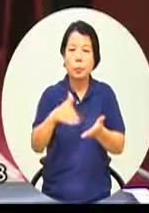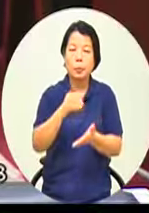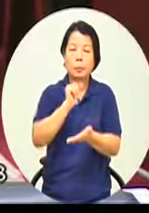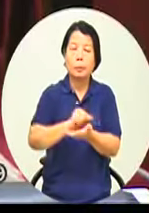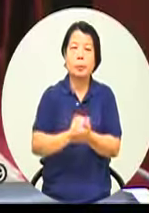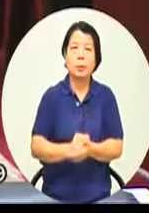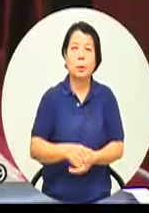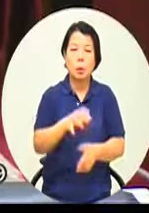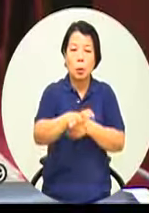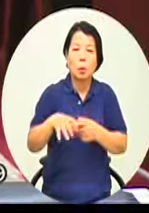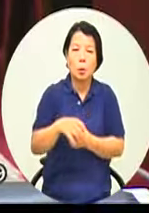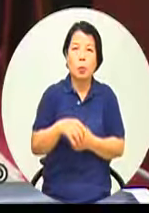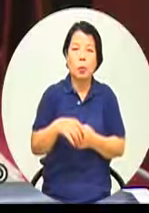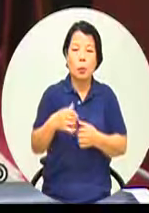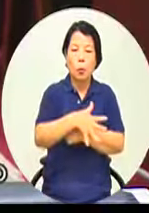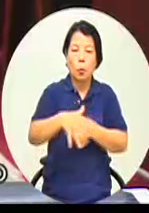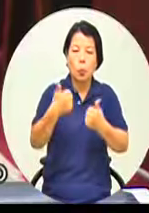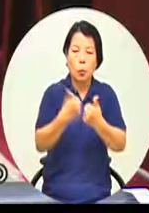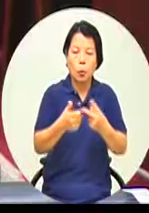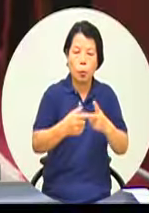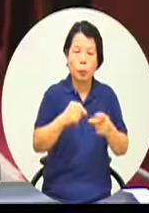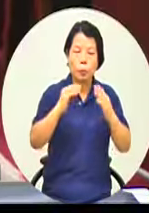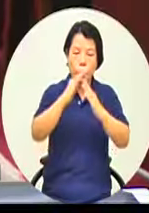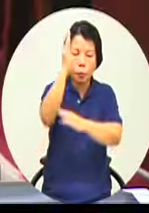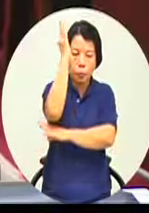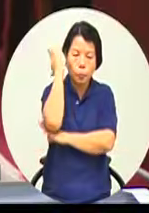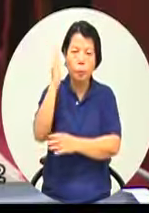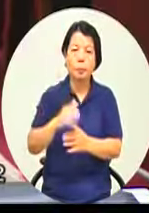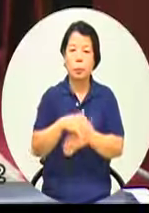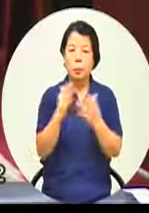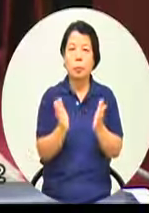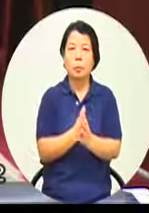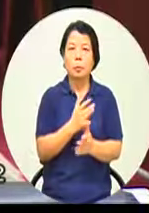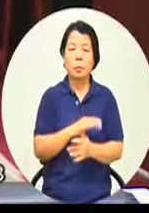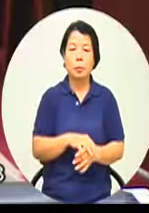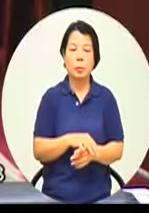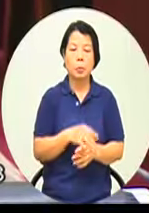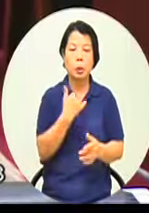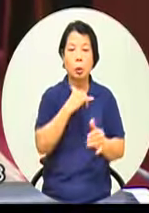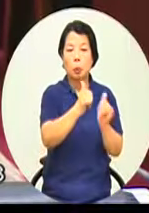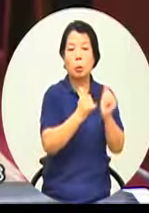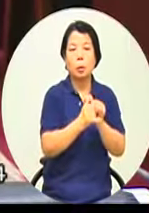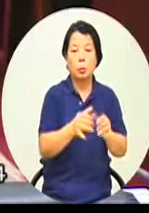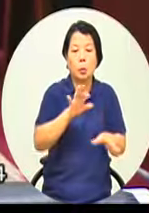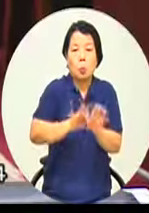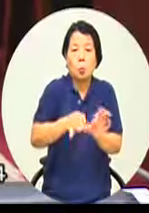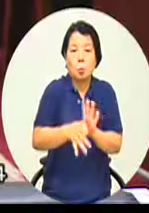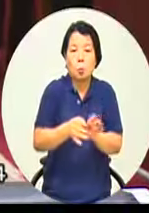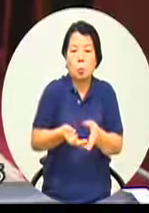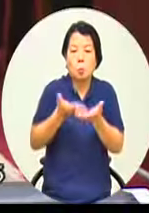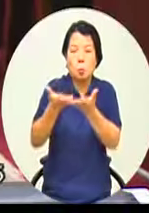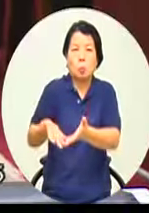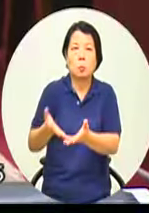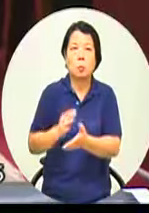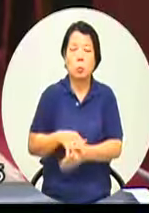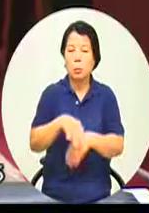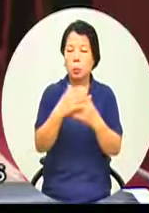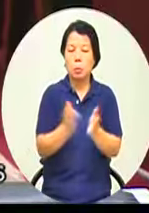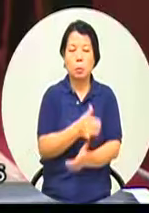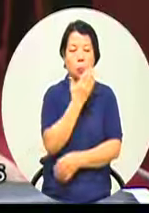好，不管是我们的市政府也好，这些都是百姓纳税的人的钱，结果大家都输